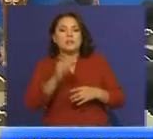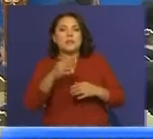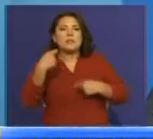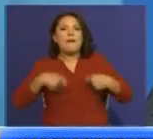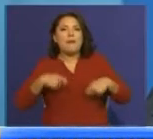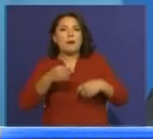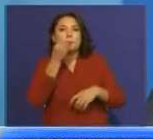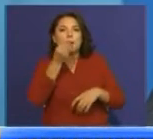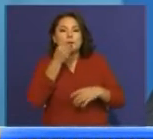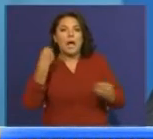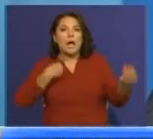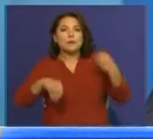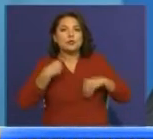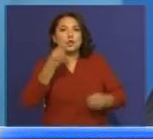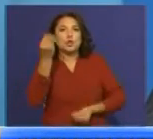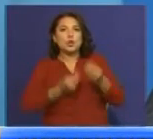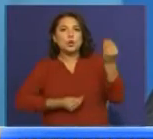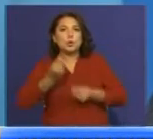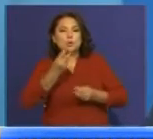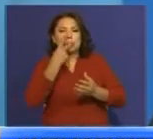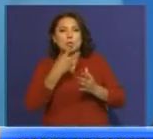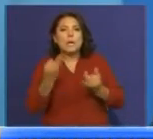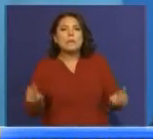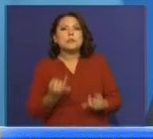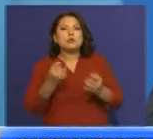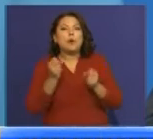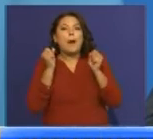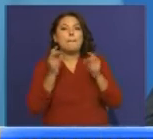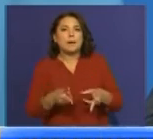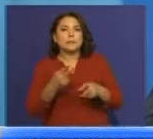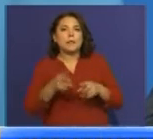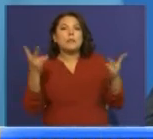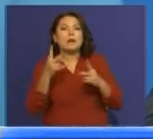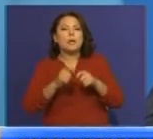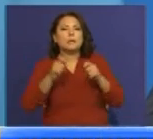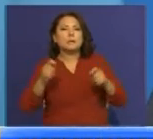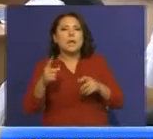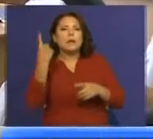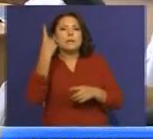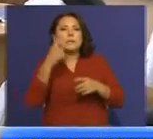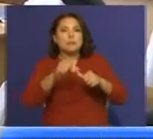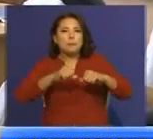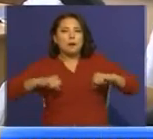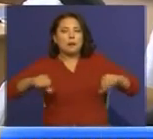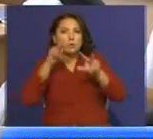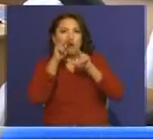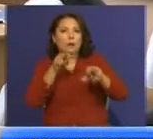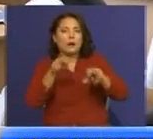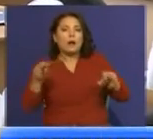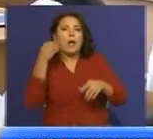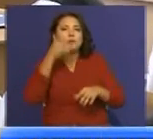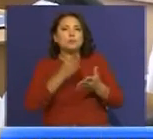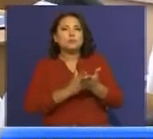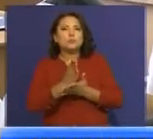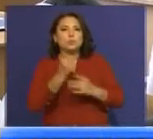продукты питания, одежда, игрушки представляют большую угрозу. Надо создать единый комитет по контролю за качеством услуг,